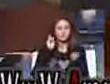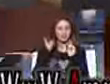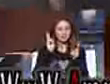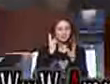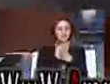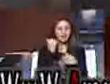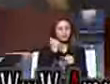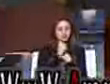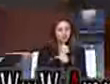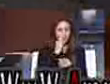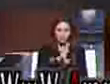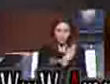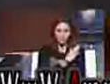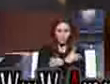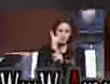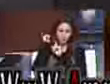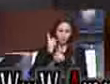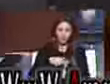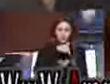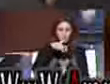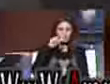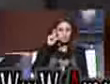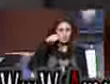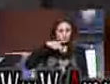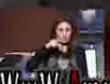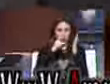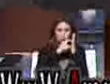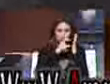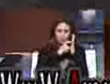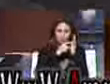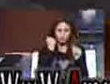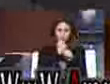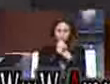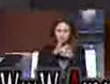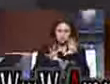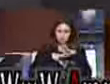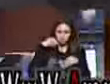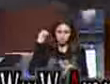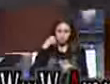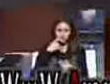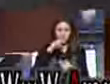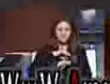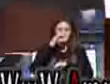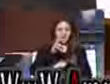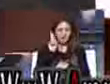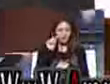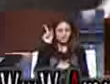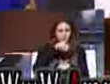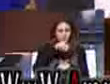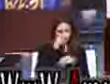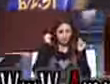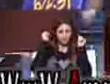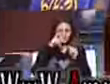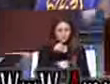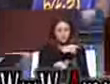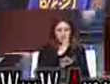اللي عملوه عشان يظهر لنا دستور، أول دستور في مصر بعد ثورة 25 يناير. بذلوا مجهود